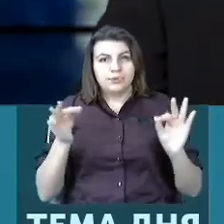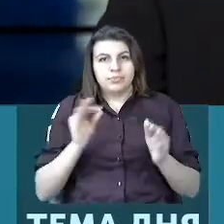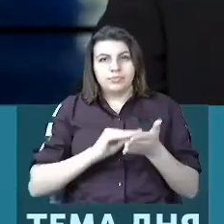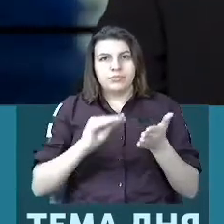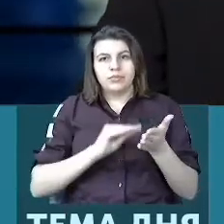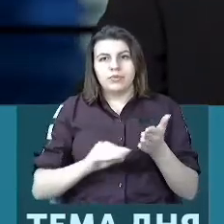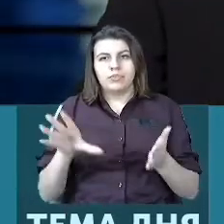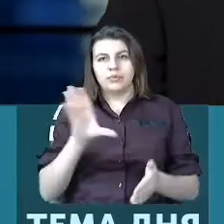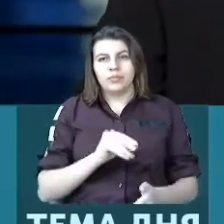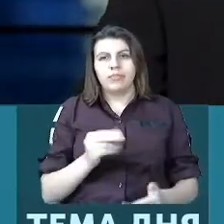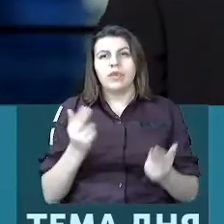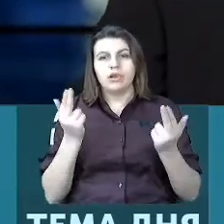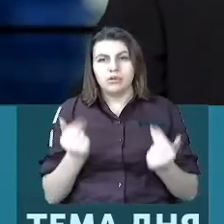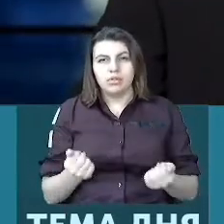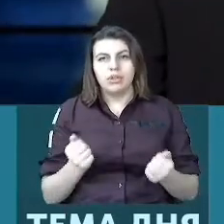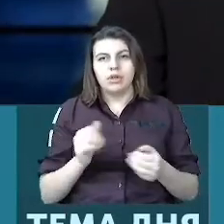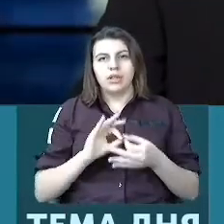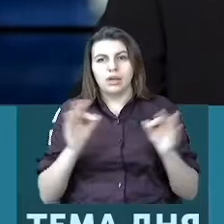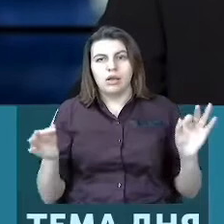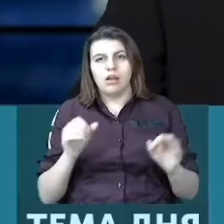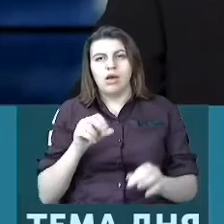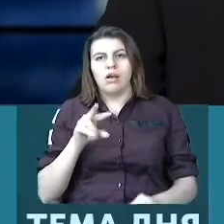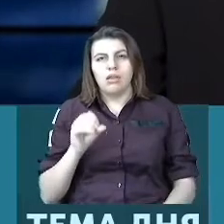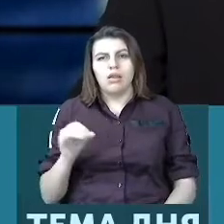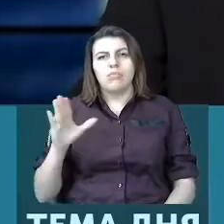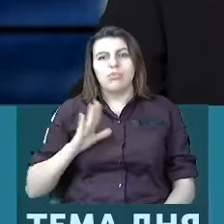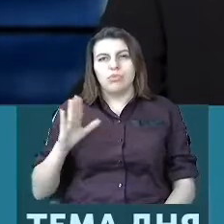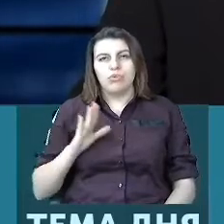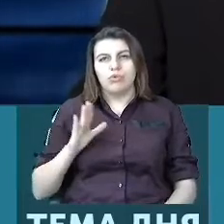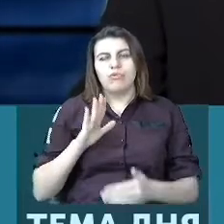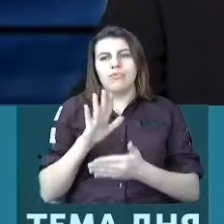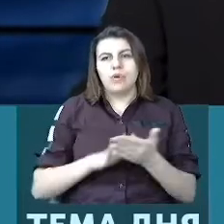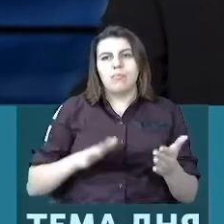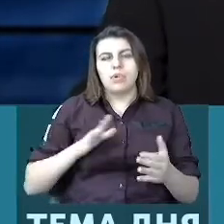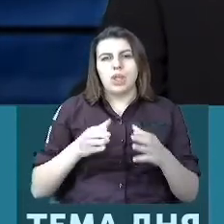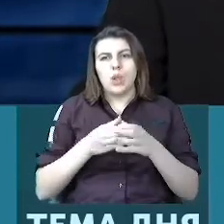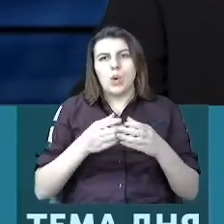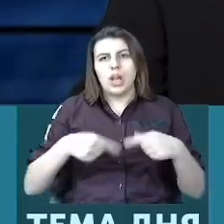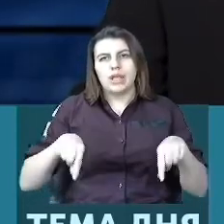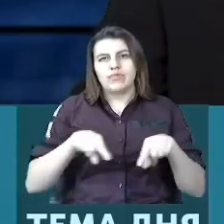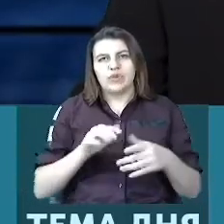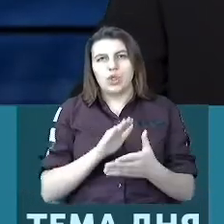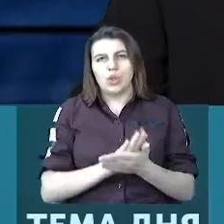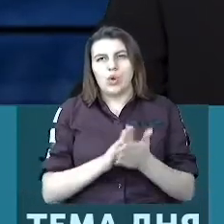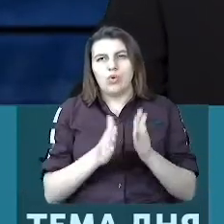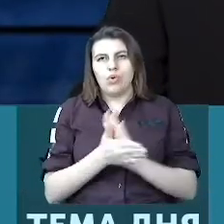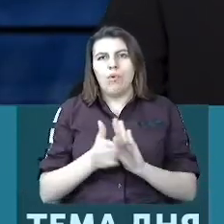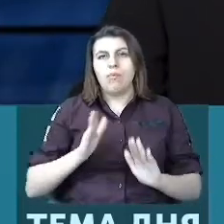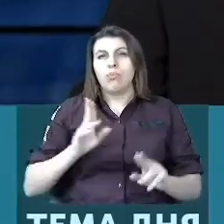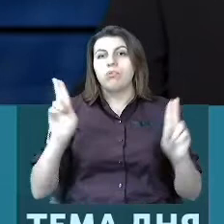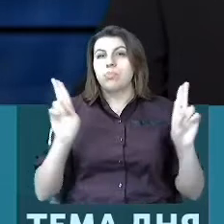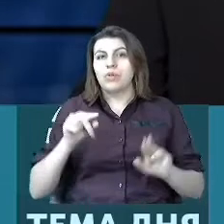Так, детально, але і було. Був колективний договір, були правила внутрішнього трудового розпорядку, де